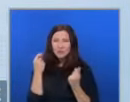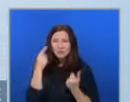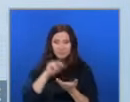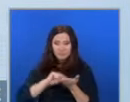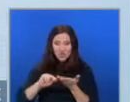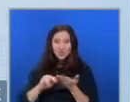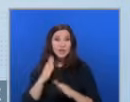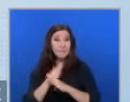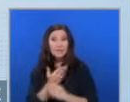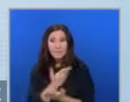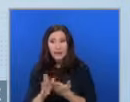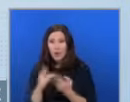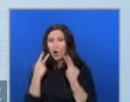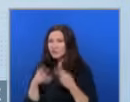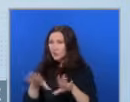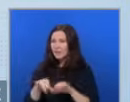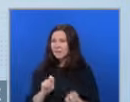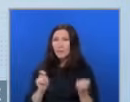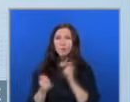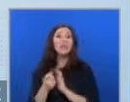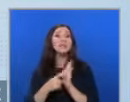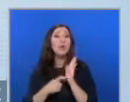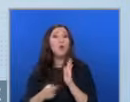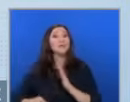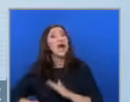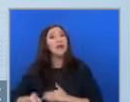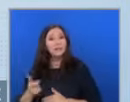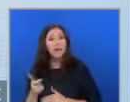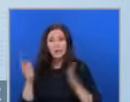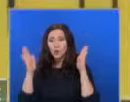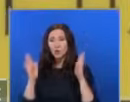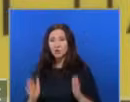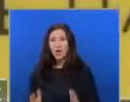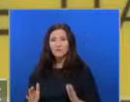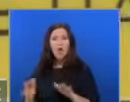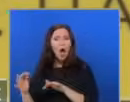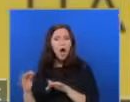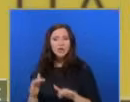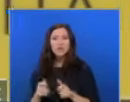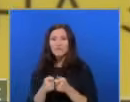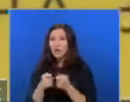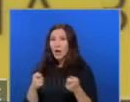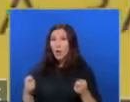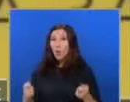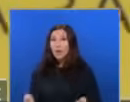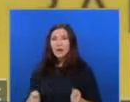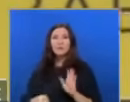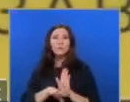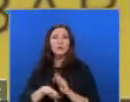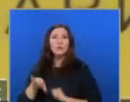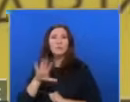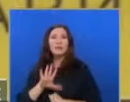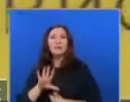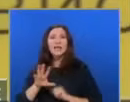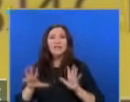паднали. Оказва се, че при приемането на промените в закона за хазарта и ограничаването на агресивната реклама, депутатите от